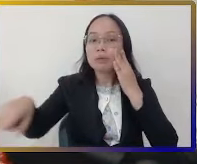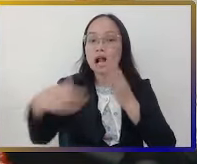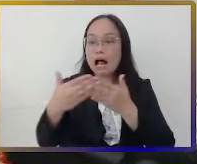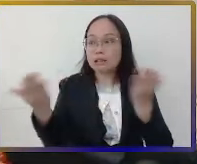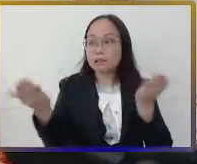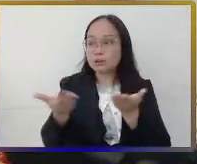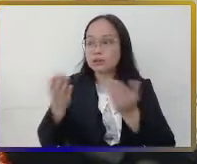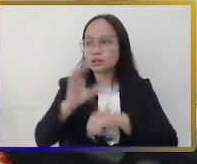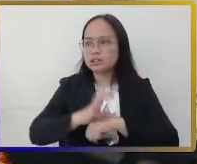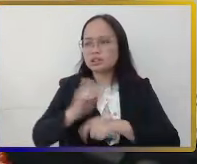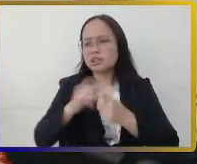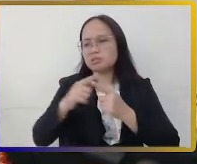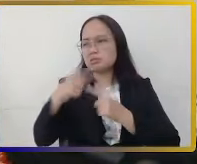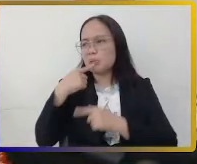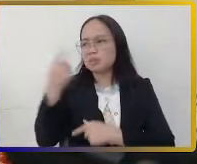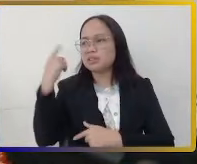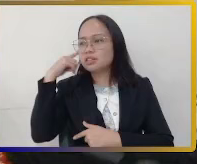na nag-iisip, sana,